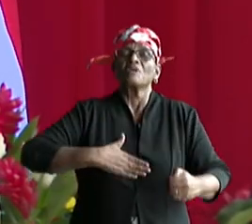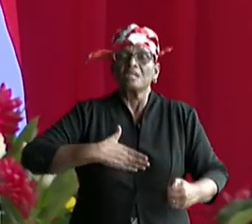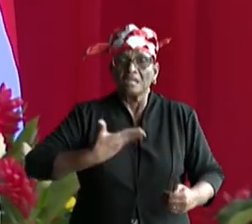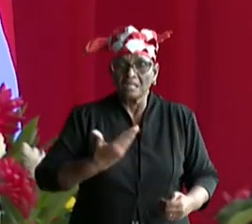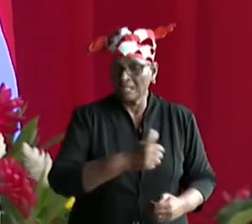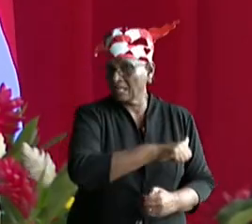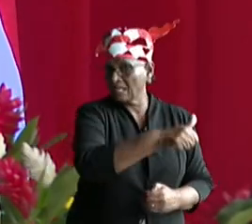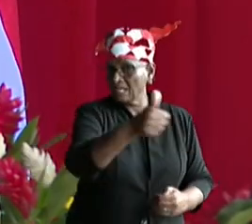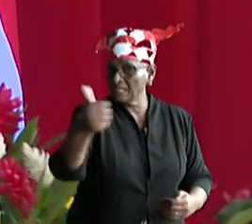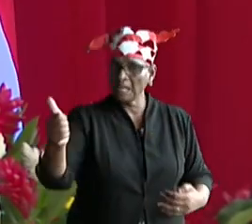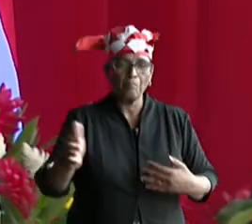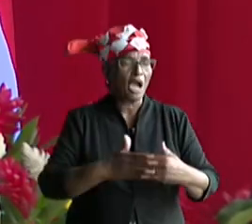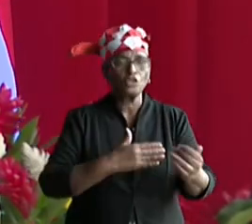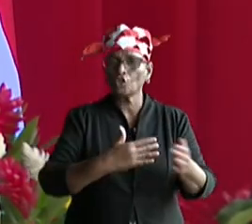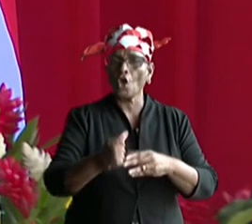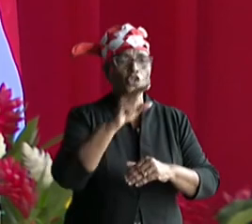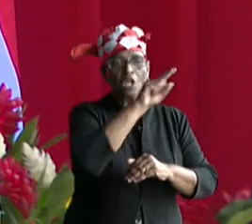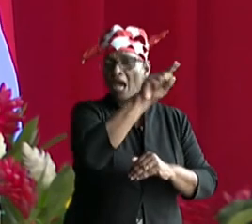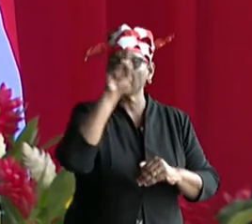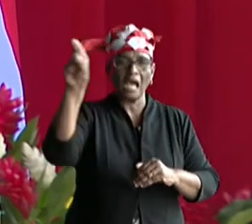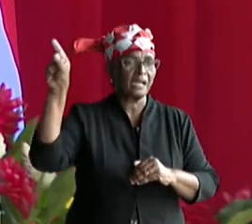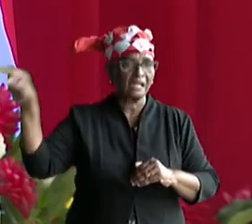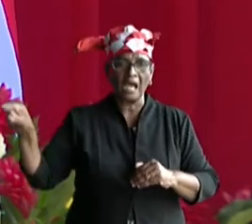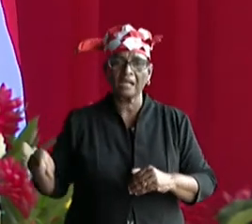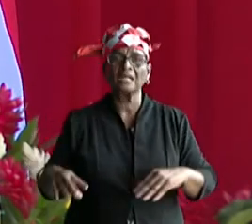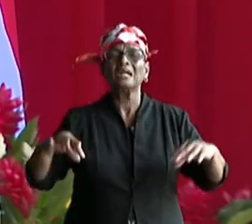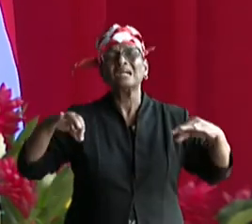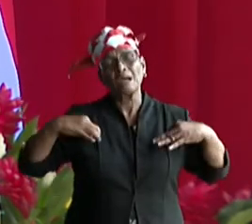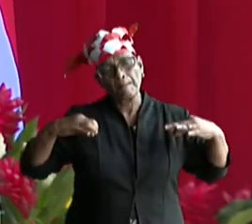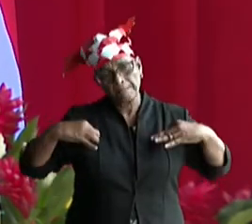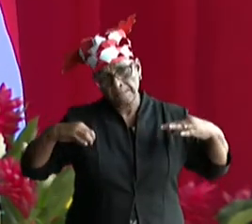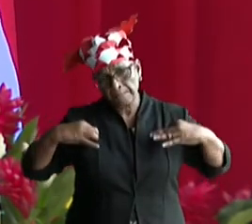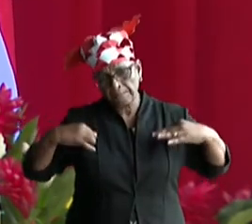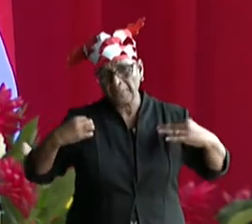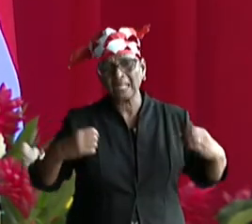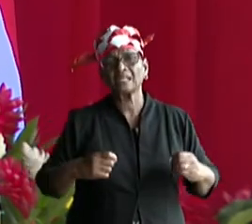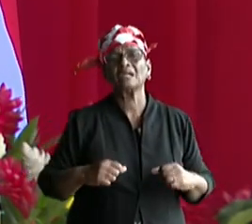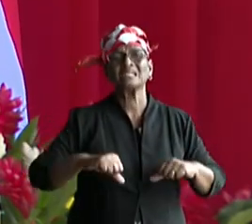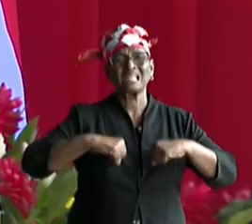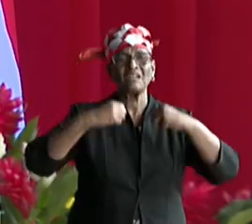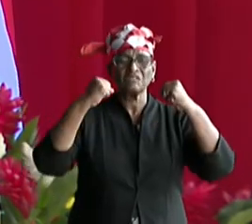wies peunde, wa Zwitserse residentie namens de Nationale Partij